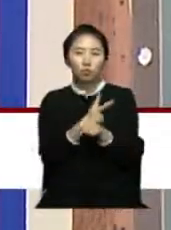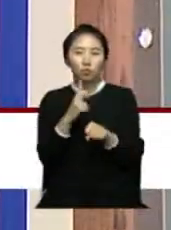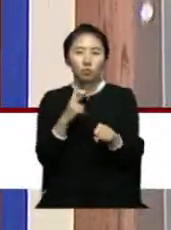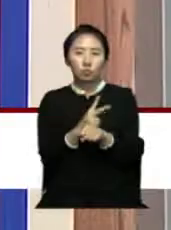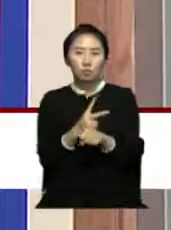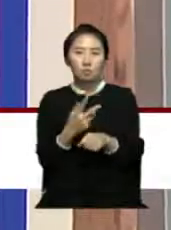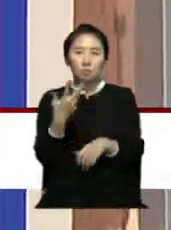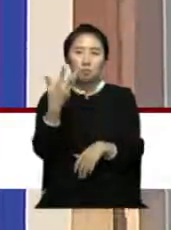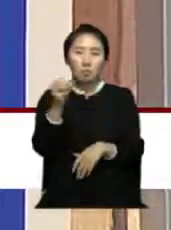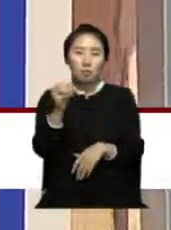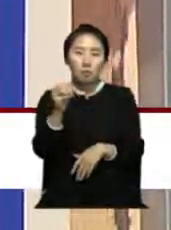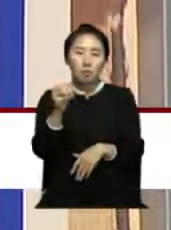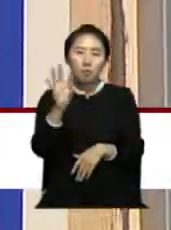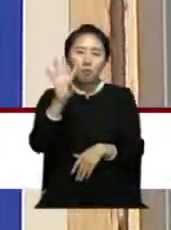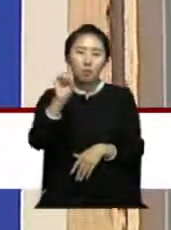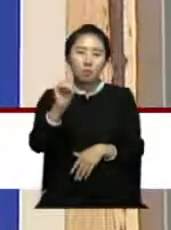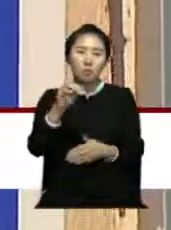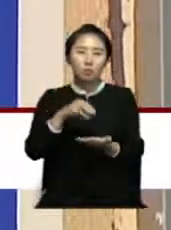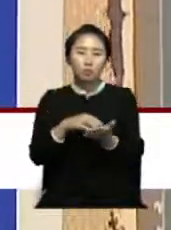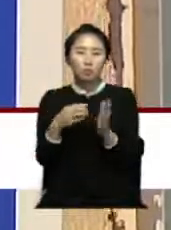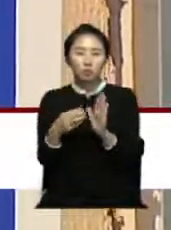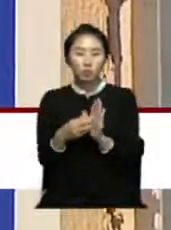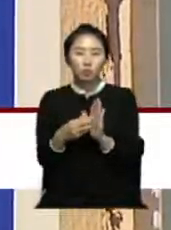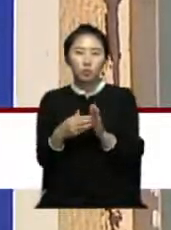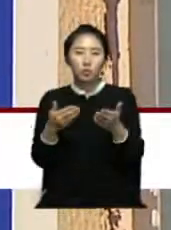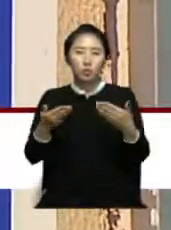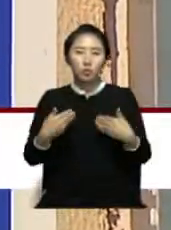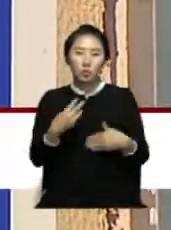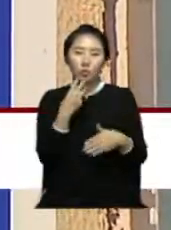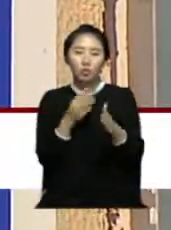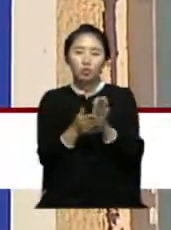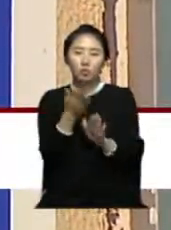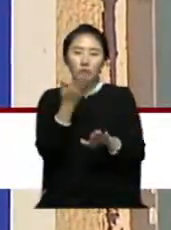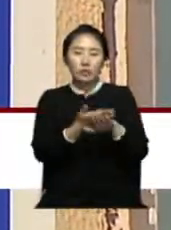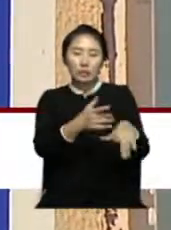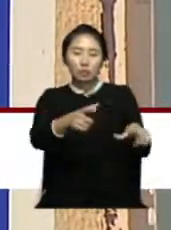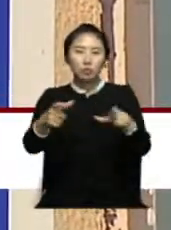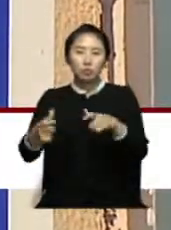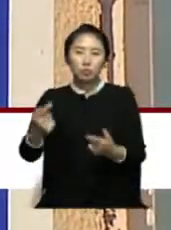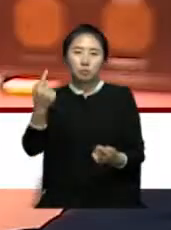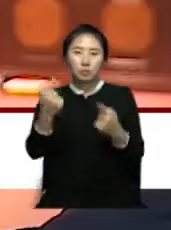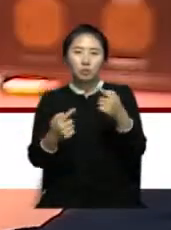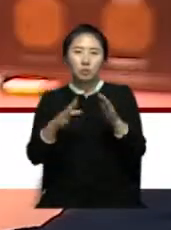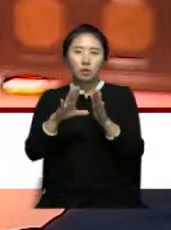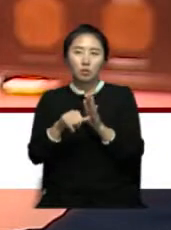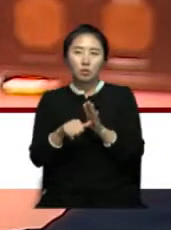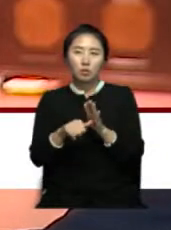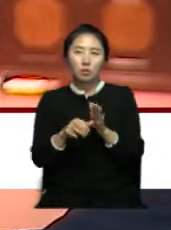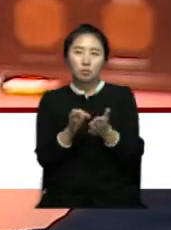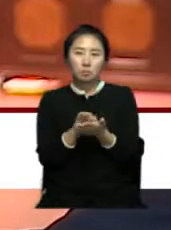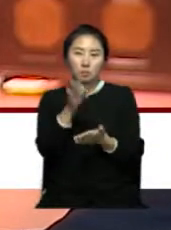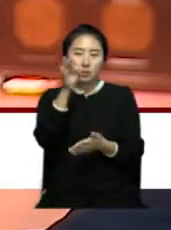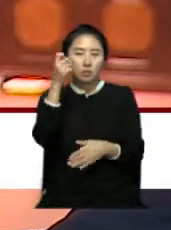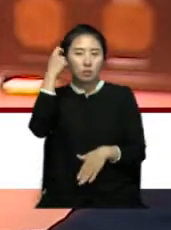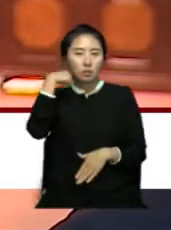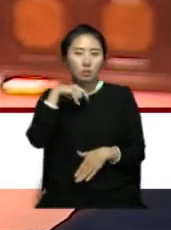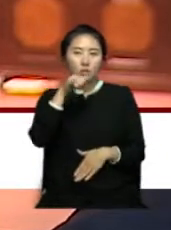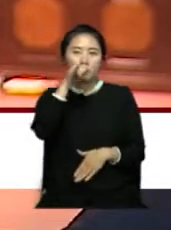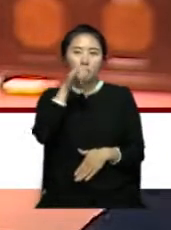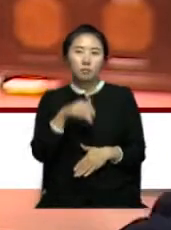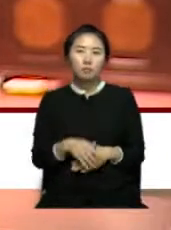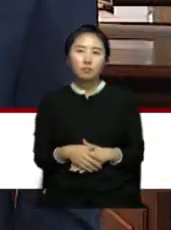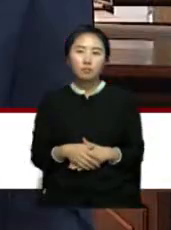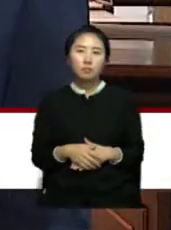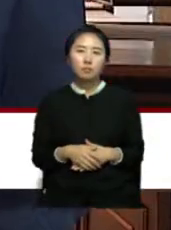기존 8만 원에서 4만원 정도를 받는 서우 싫다 지구와 비교해 볼 때 다소 높다고 느껴집니다